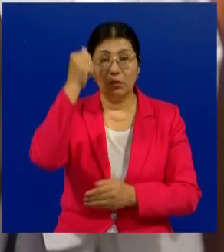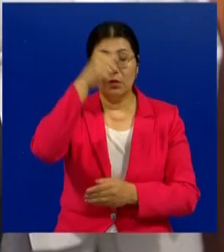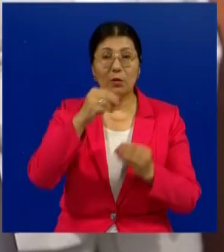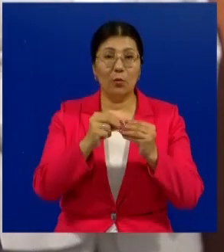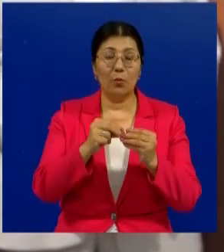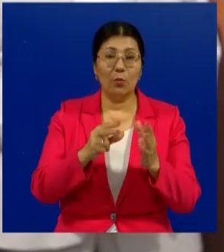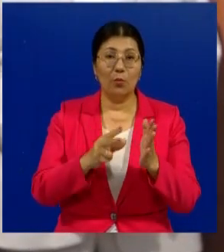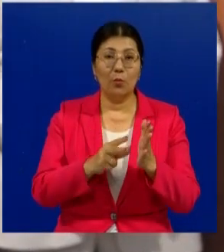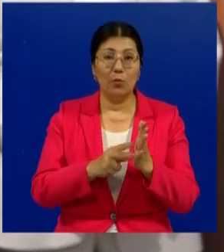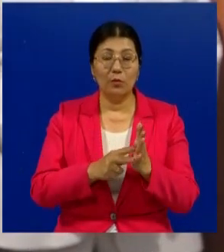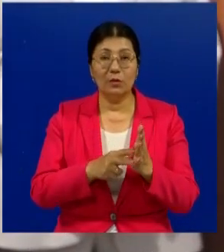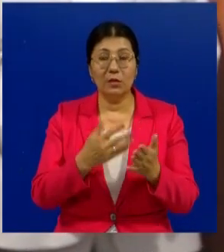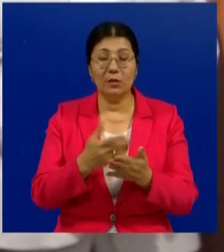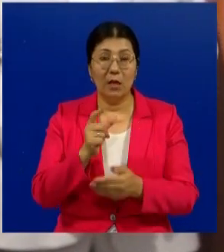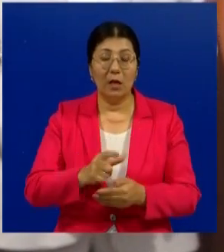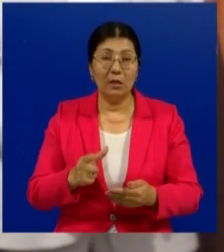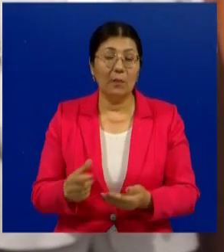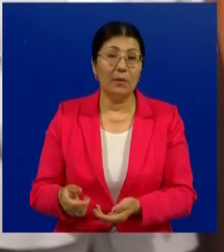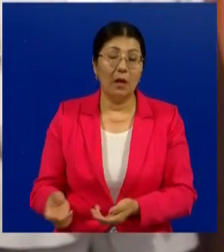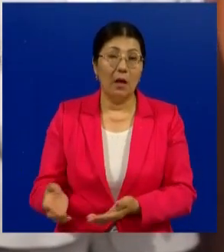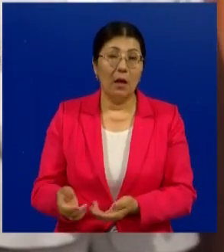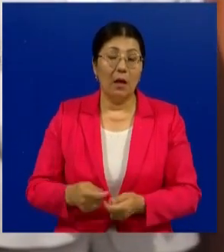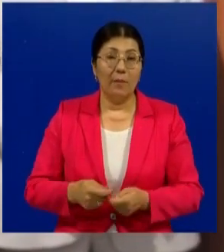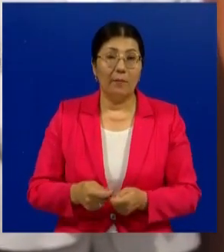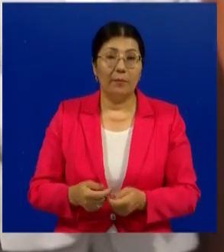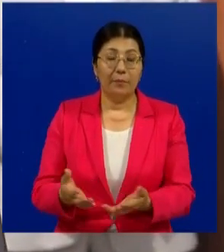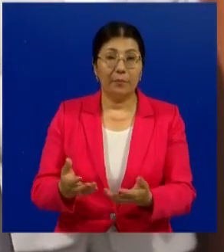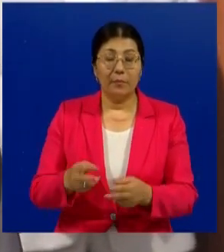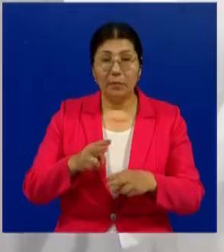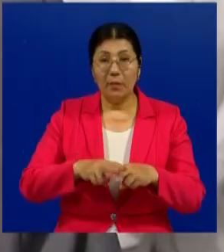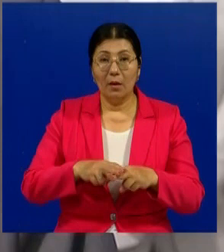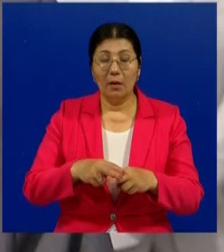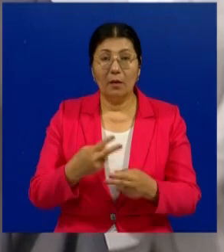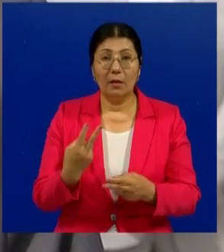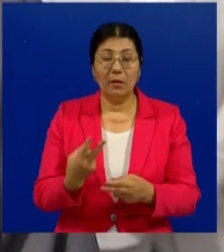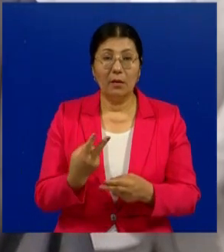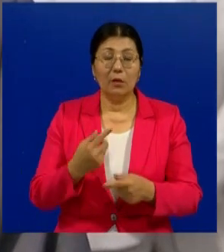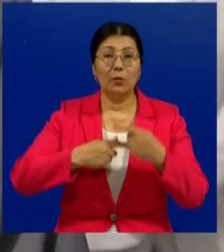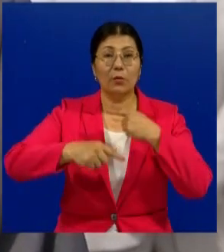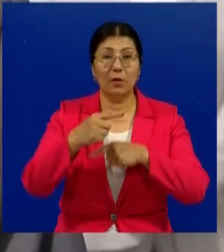18 атаны ұстап кетіп, содан екеуі тірі келді. Атама